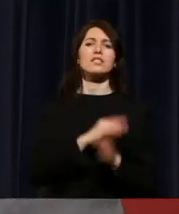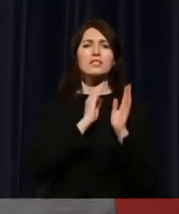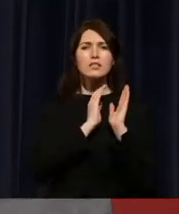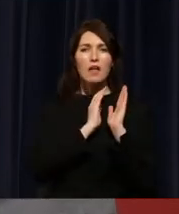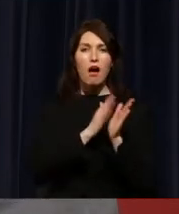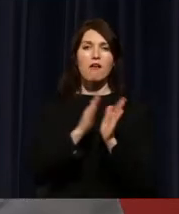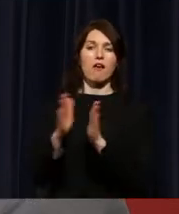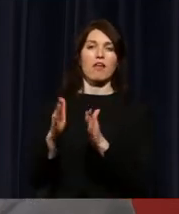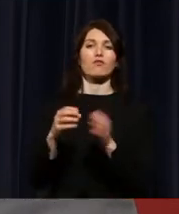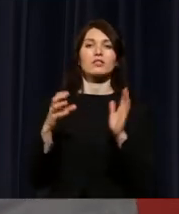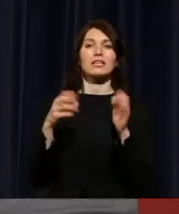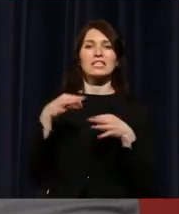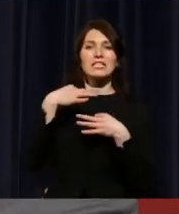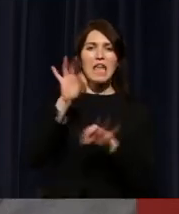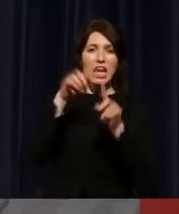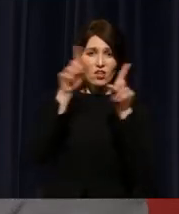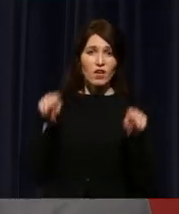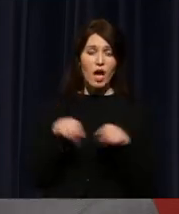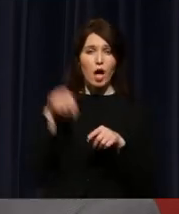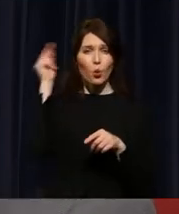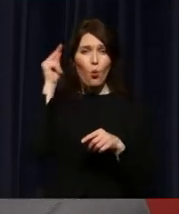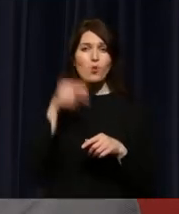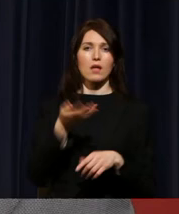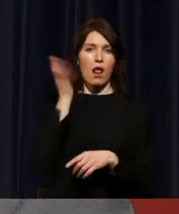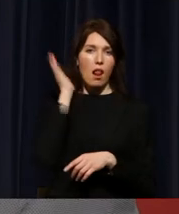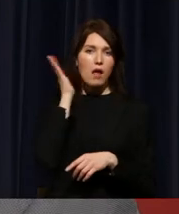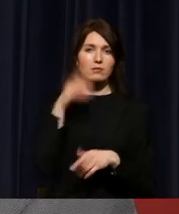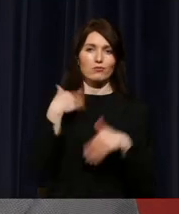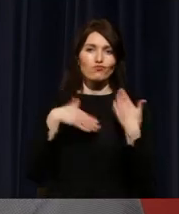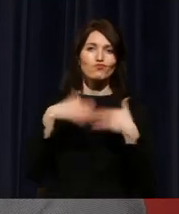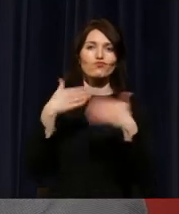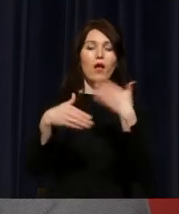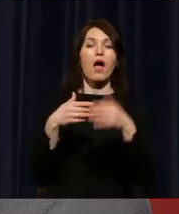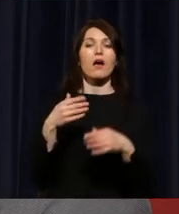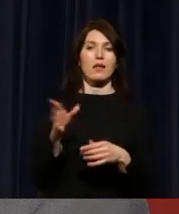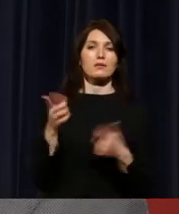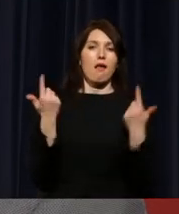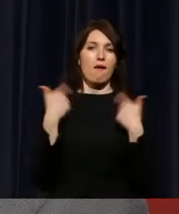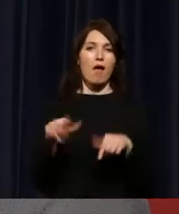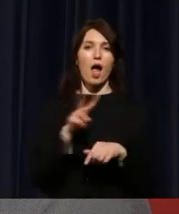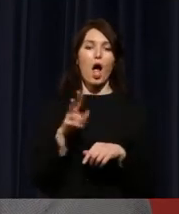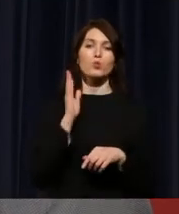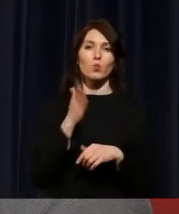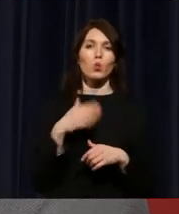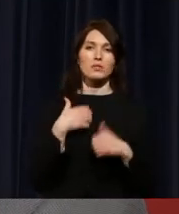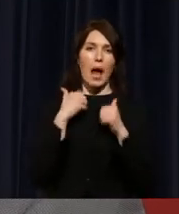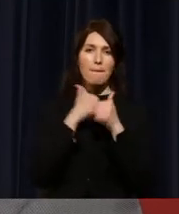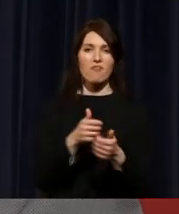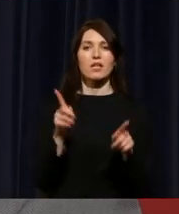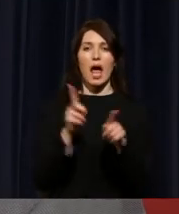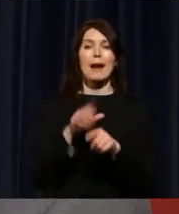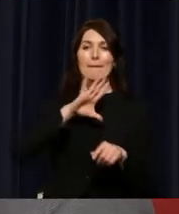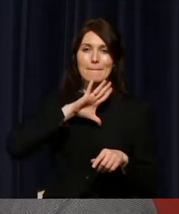sagatavošanas, sertifikācijas kursi un lekcijas un tā joprojām. Tas ir laiks, kas būs jāpavada arī